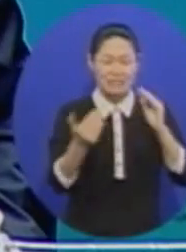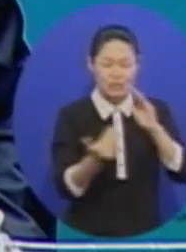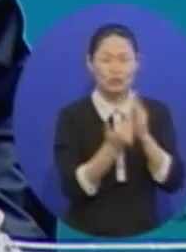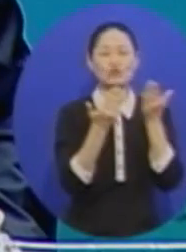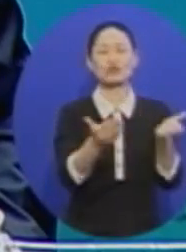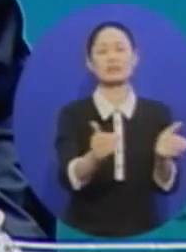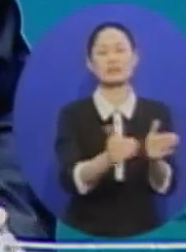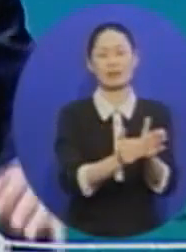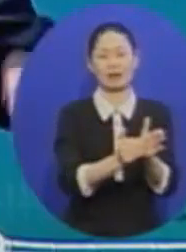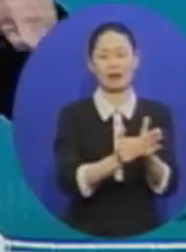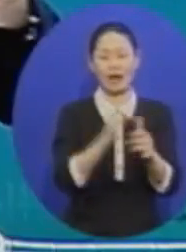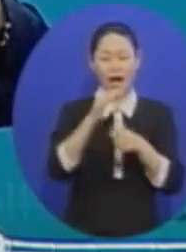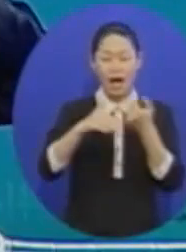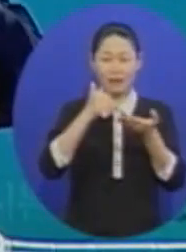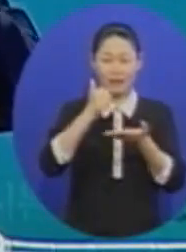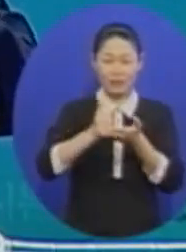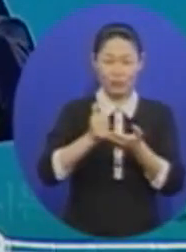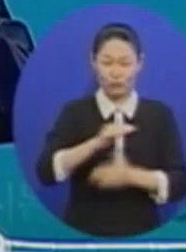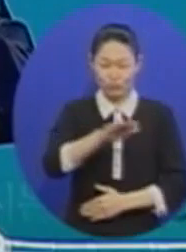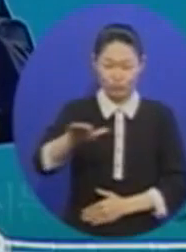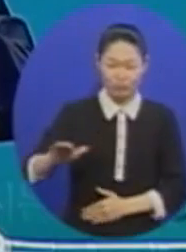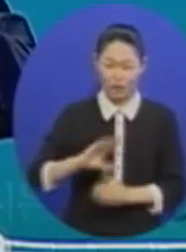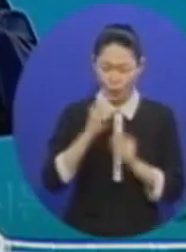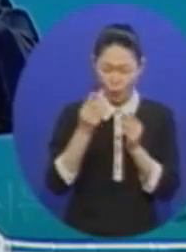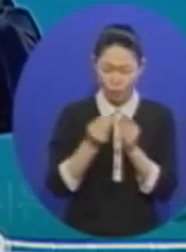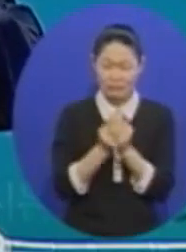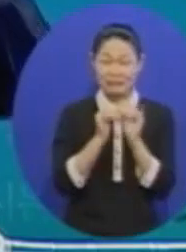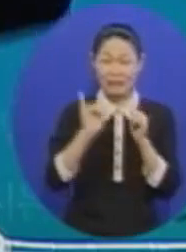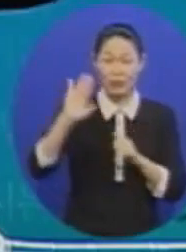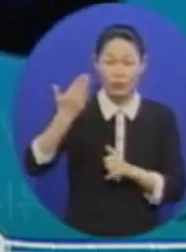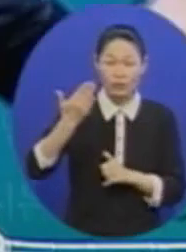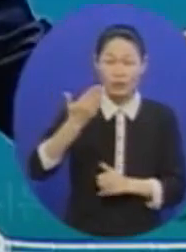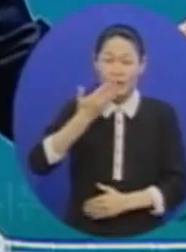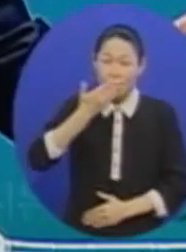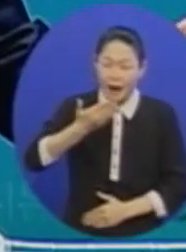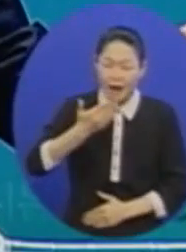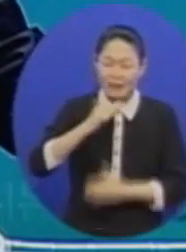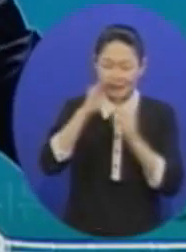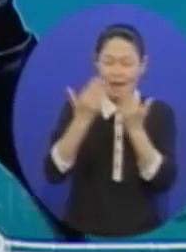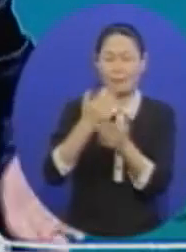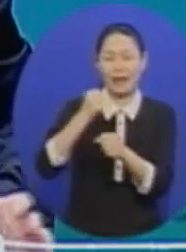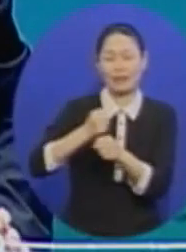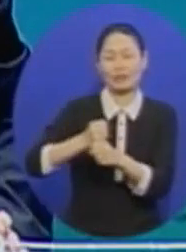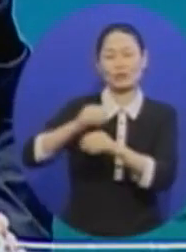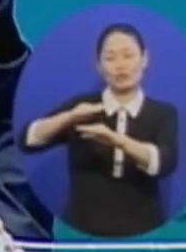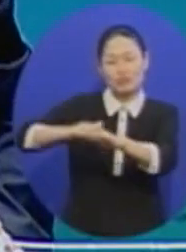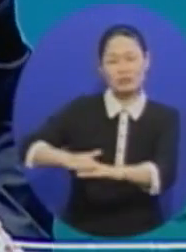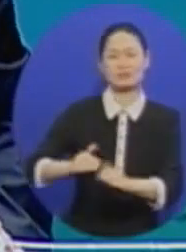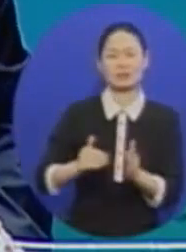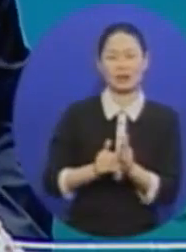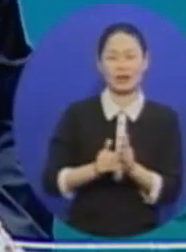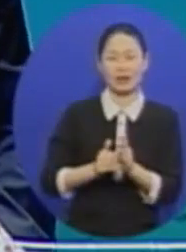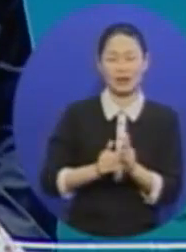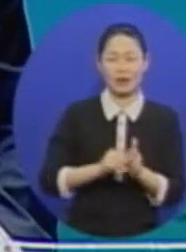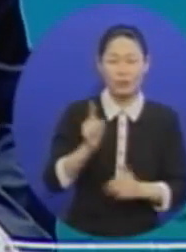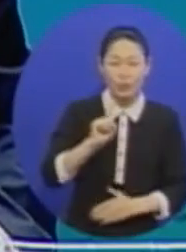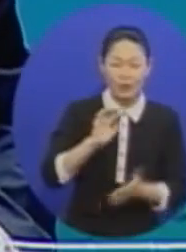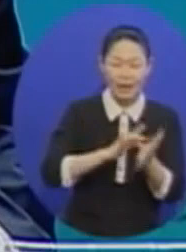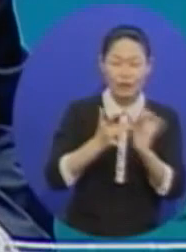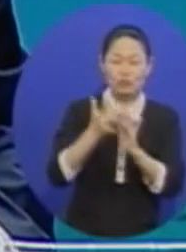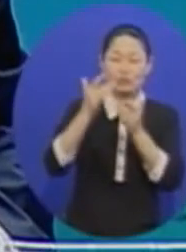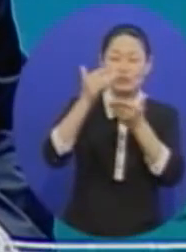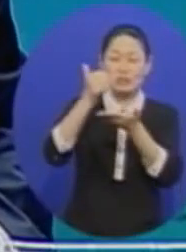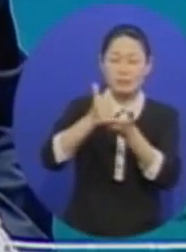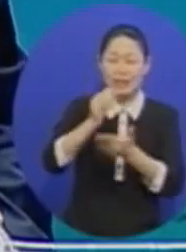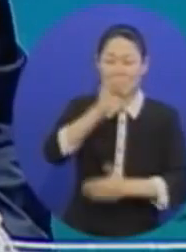주셨어요 하나님이 우리가 언제 난 사람이 될 수 있도록 다 만들어 놓으셨어요 예수님이 십자가를 통하여